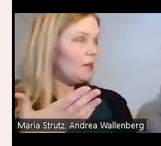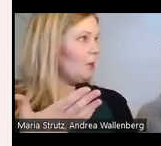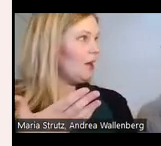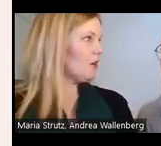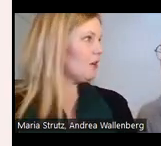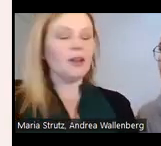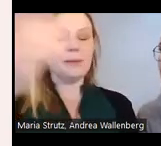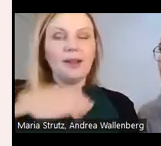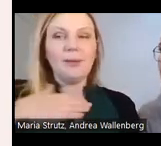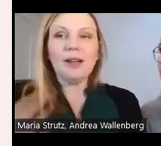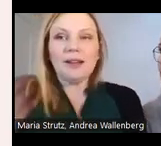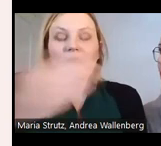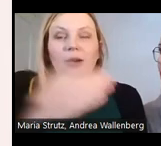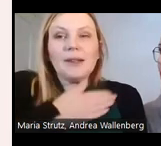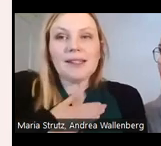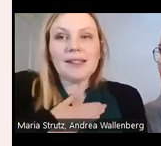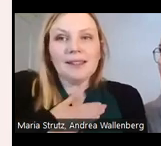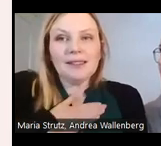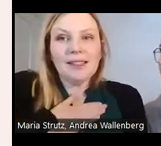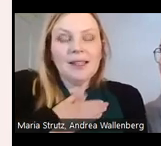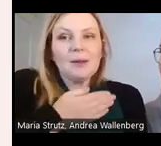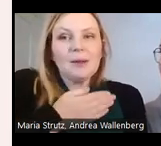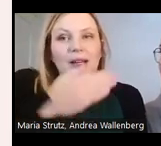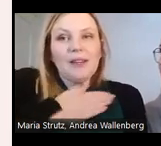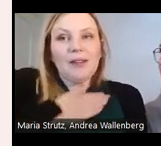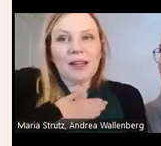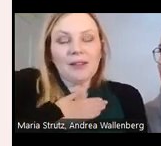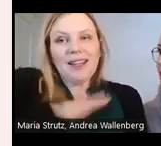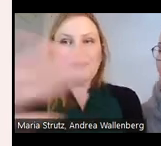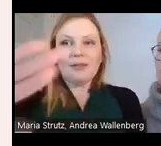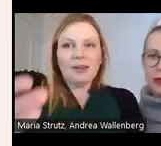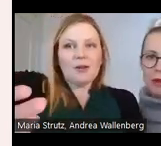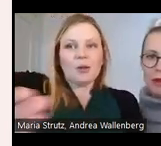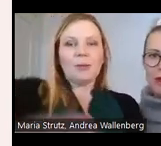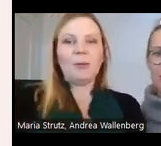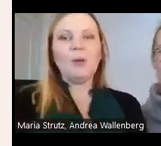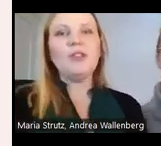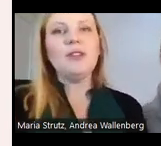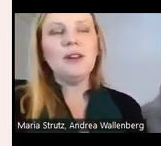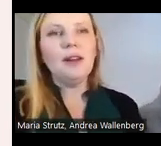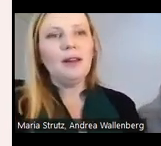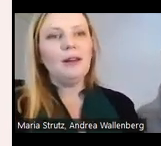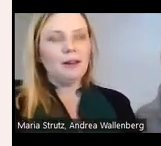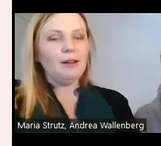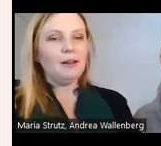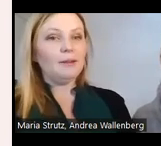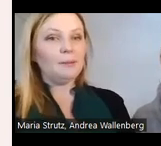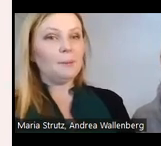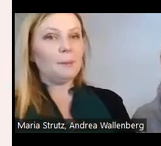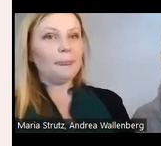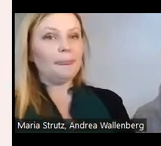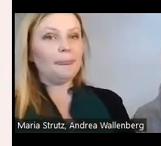apropå minneskrokar här så kan det vara, det man vill det tar man till sig. Och det man inte vill, det vill inte. Skjuter man bort.